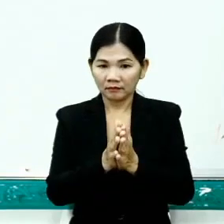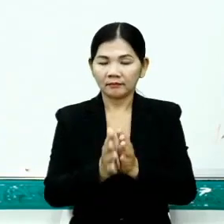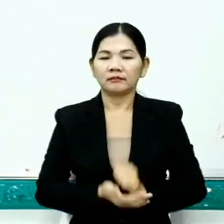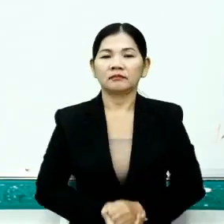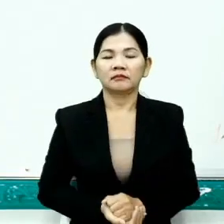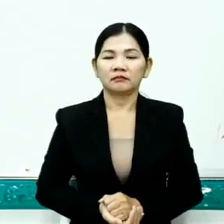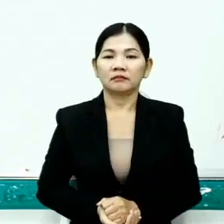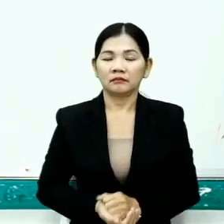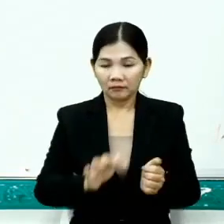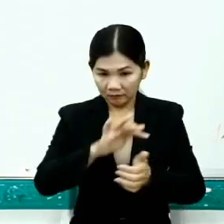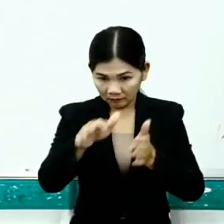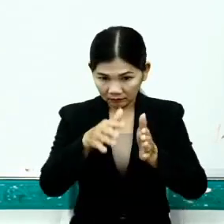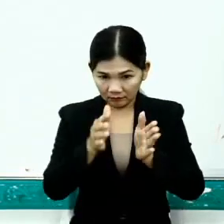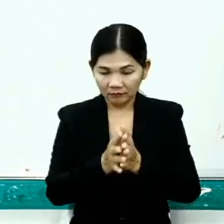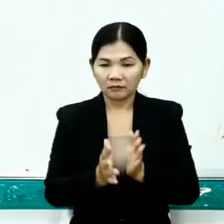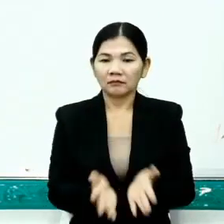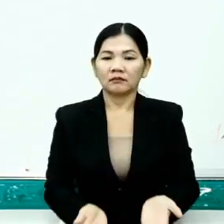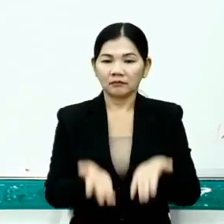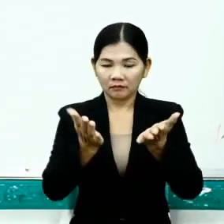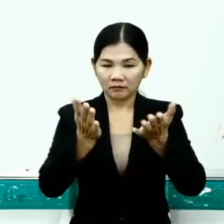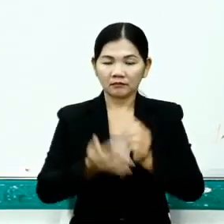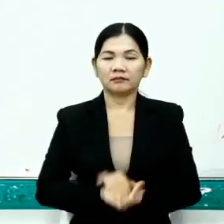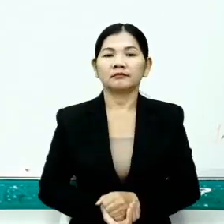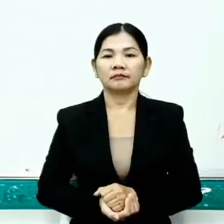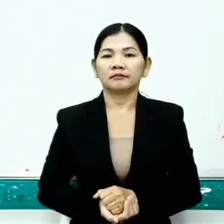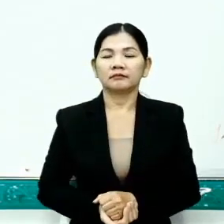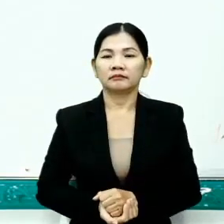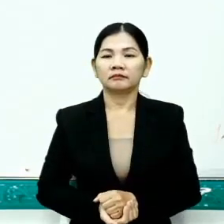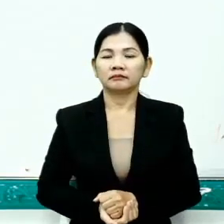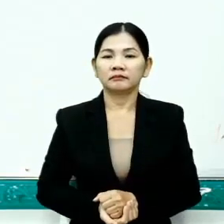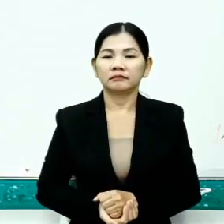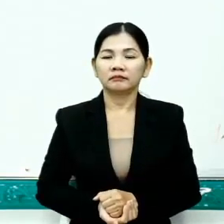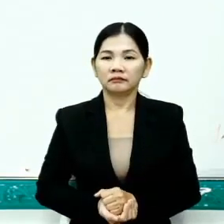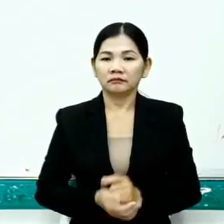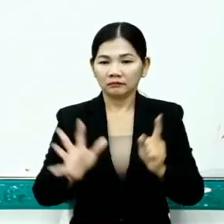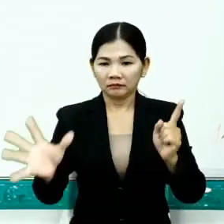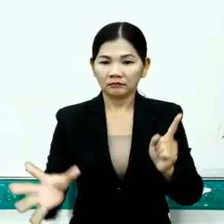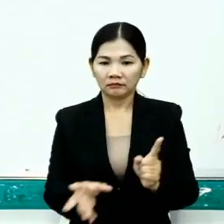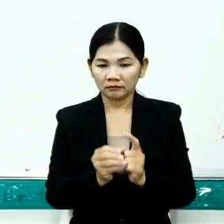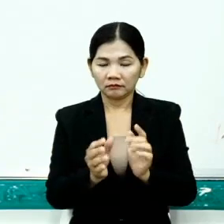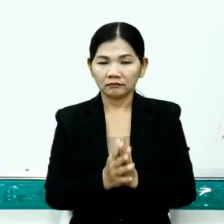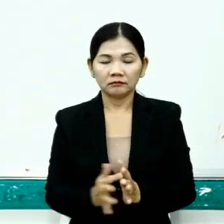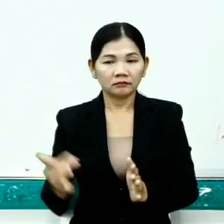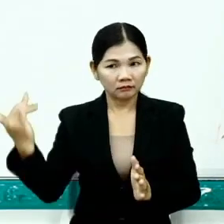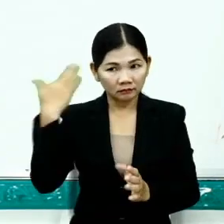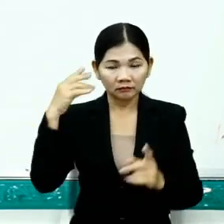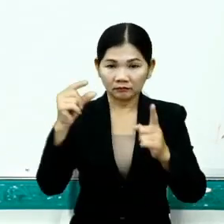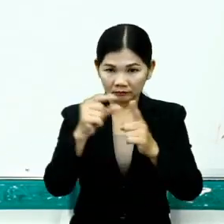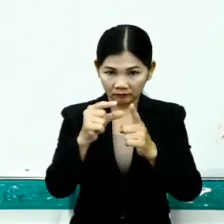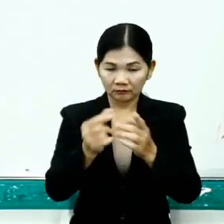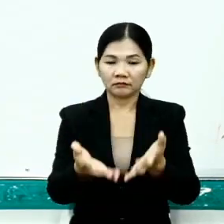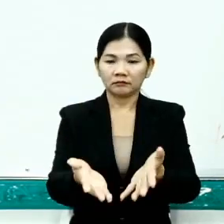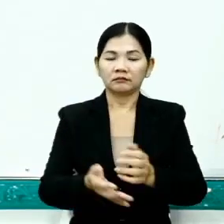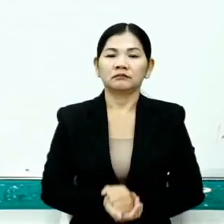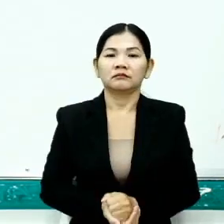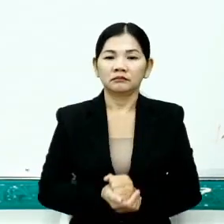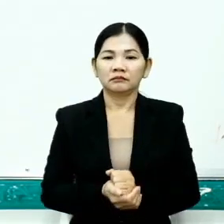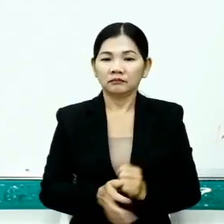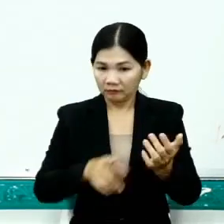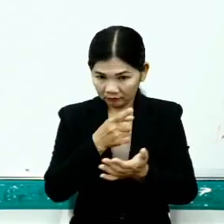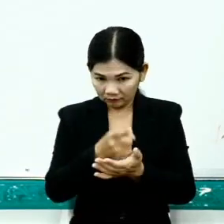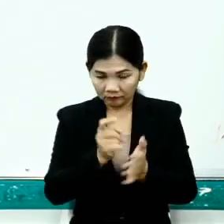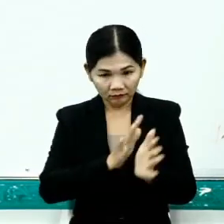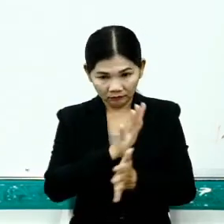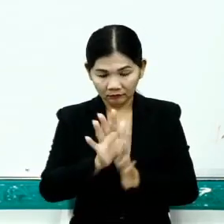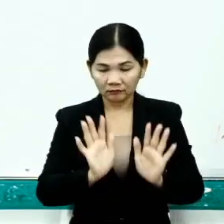Thải. Con có này là con cọc chơ đầm bấy. Chà, đầm bấy xong sau đầm bấy bằng lời bị đầm khốn ái. Nè cổ lên cho rốn